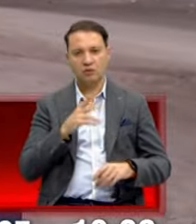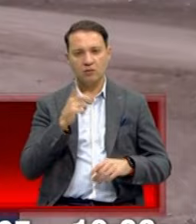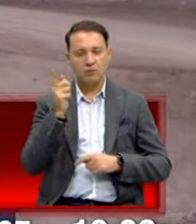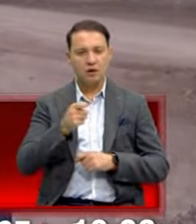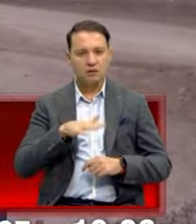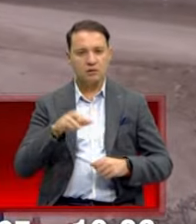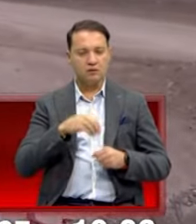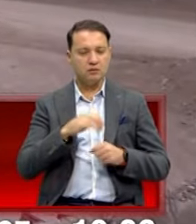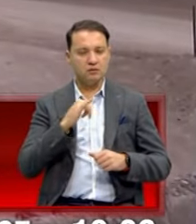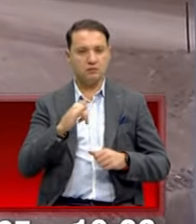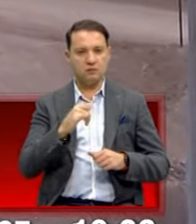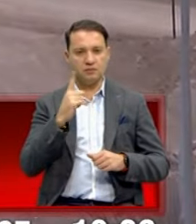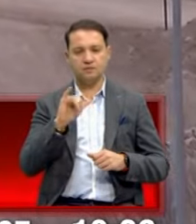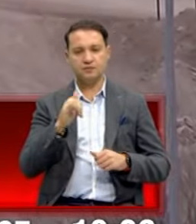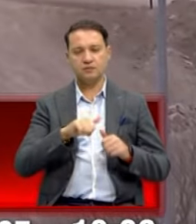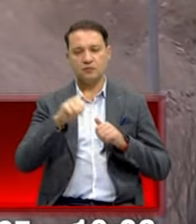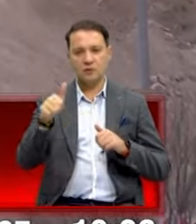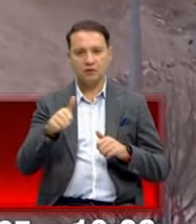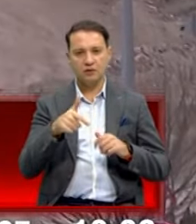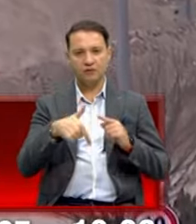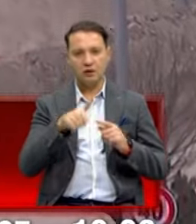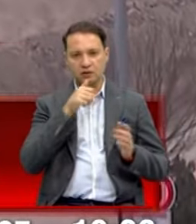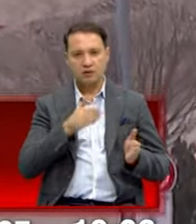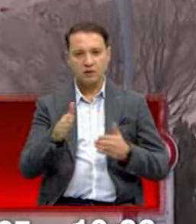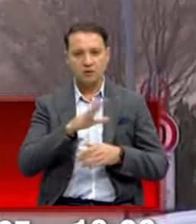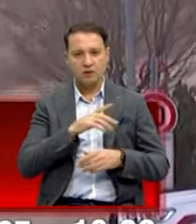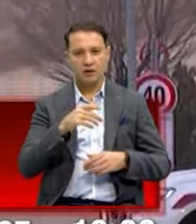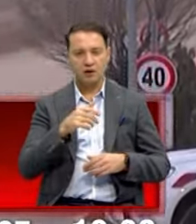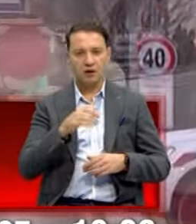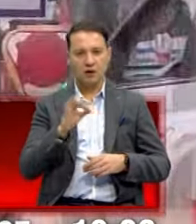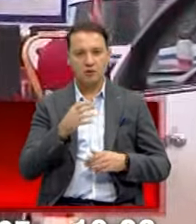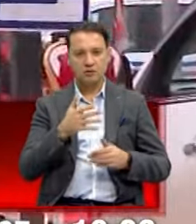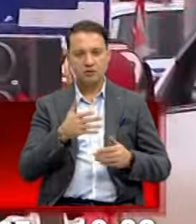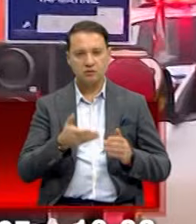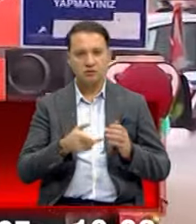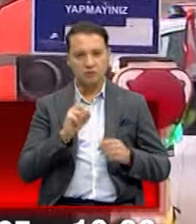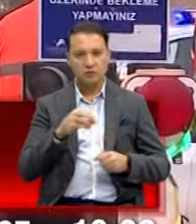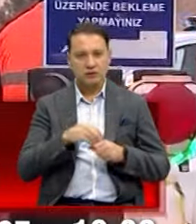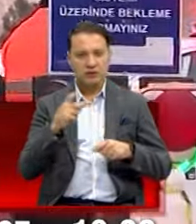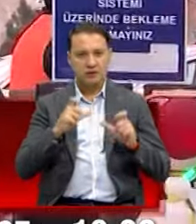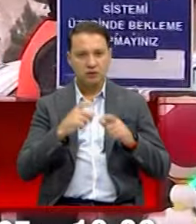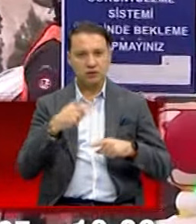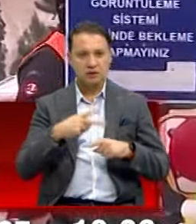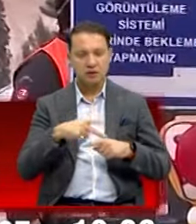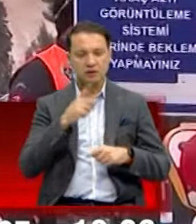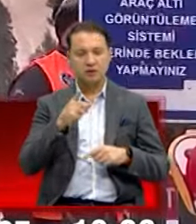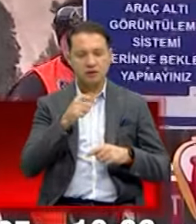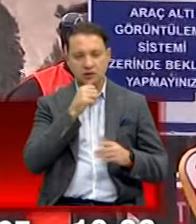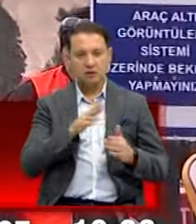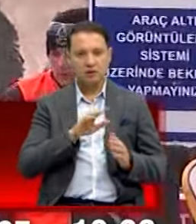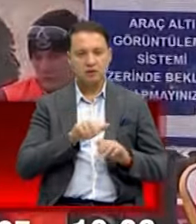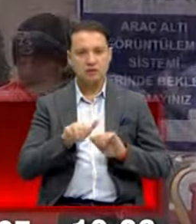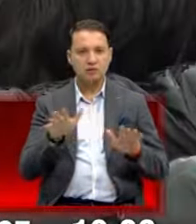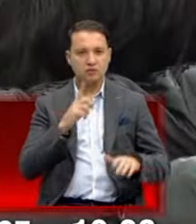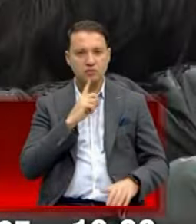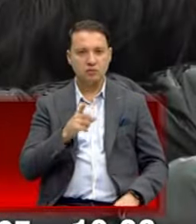Maden sahasının yaklaşık 1 kilometre ötesinde Fırat Nehri var. Altın çıkarılması için kullanılan siyanürün nehre sızdığı iddiası ortaya